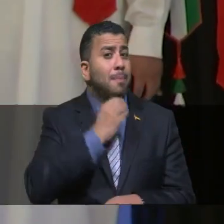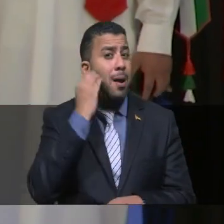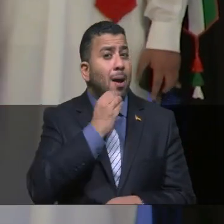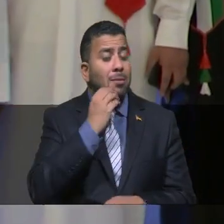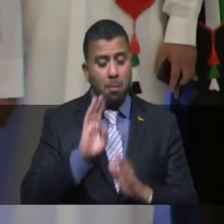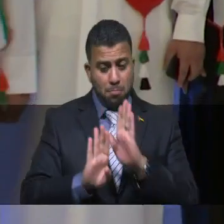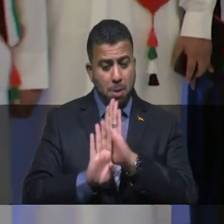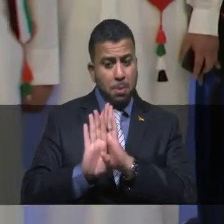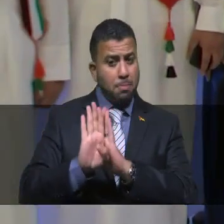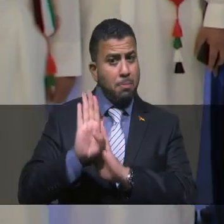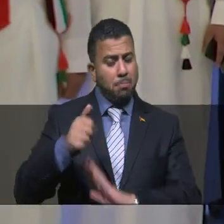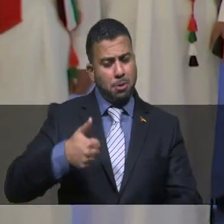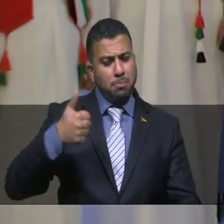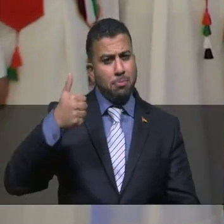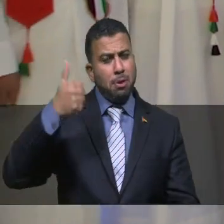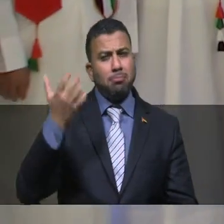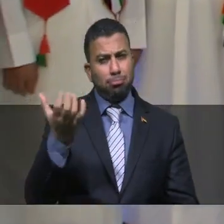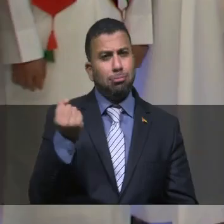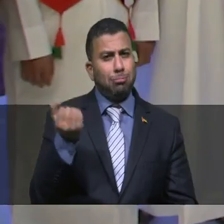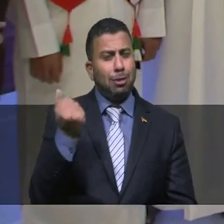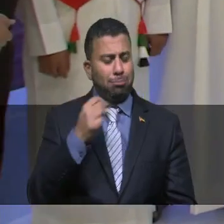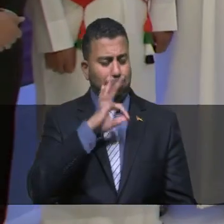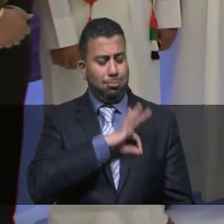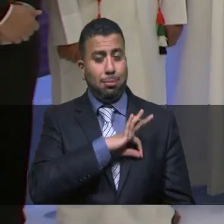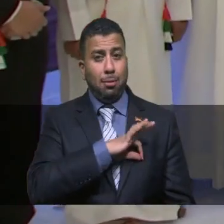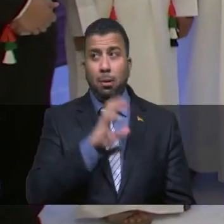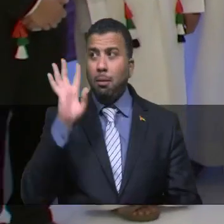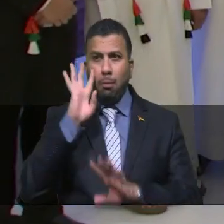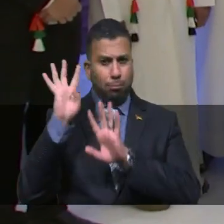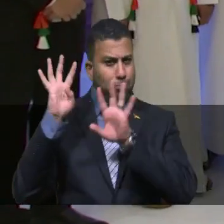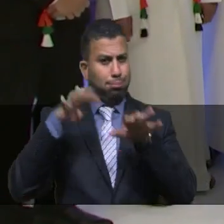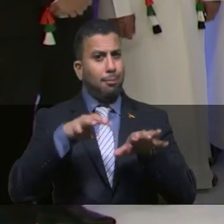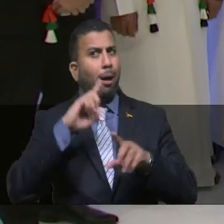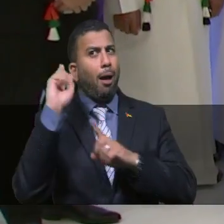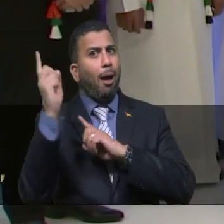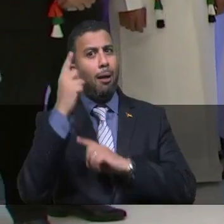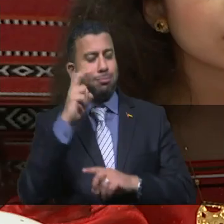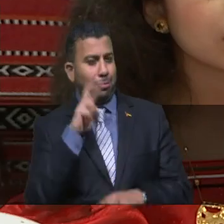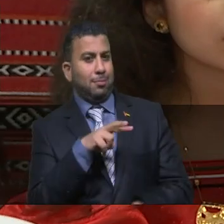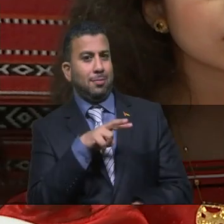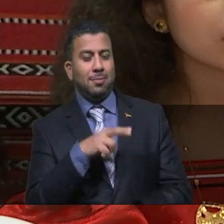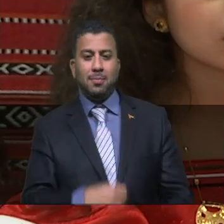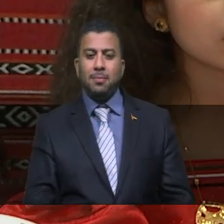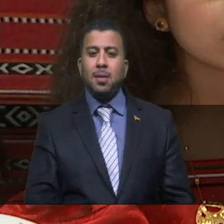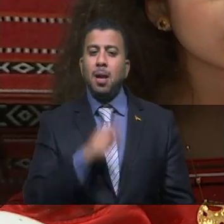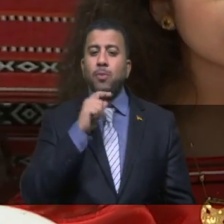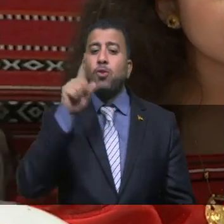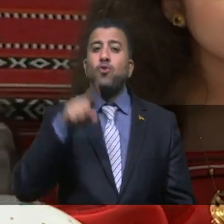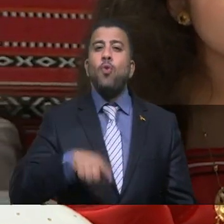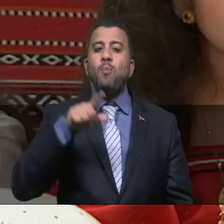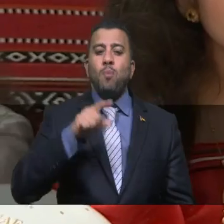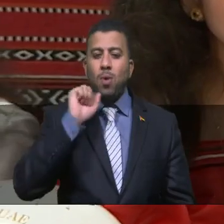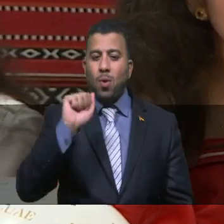من إنجازات ومكتسبات جعلتها محط أنظار العالم. في يوم الوطن،